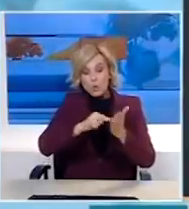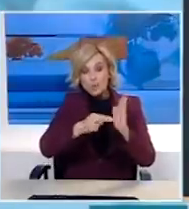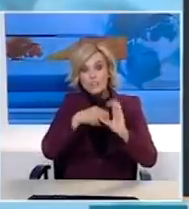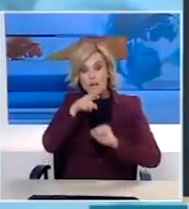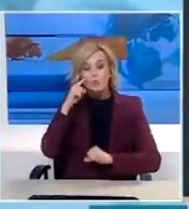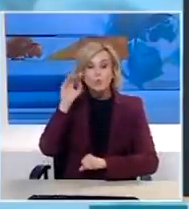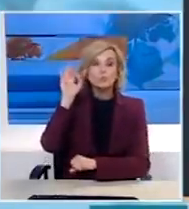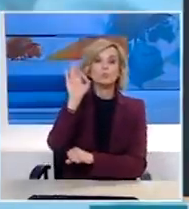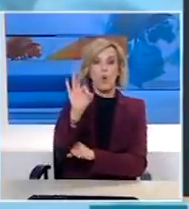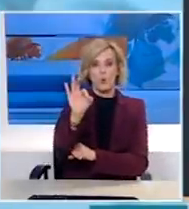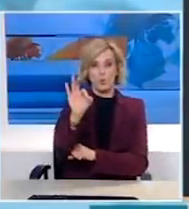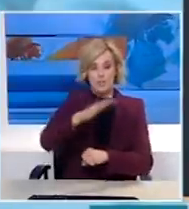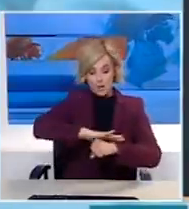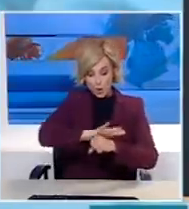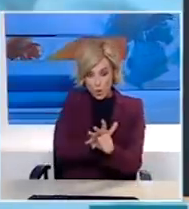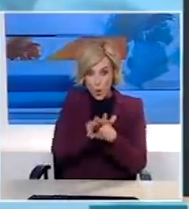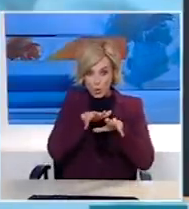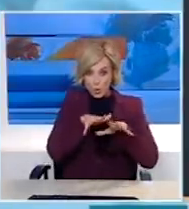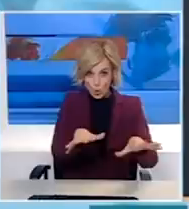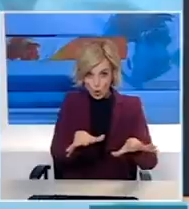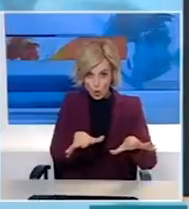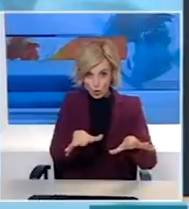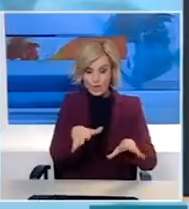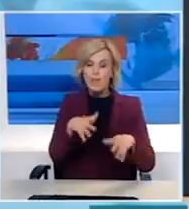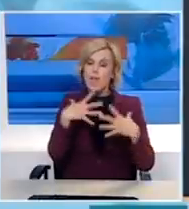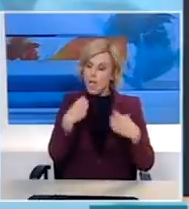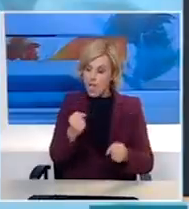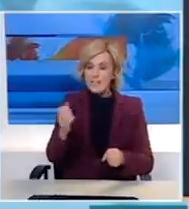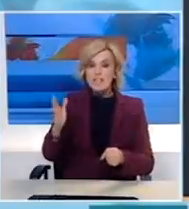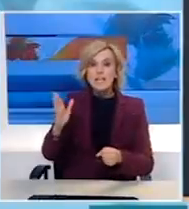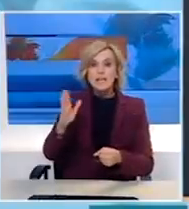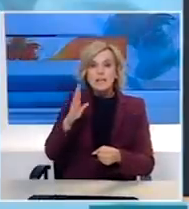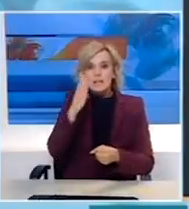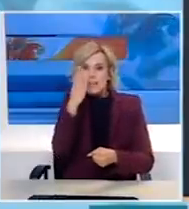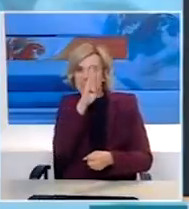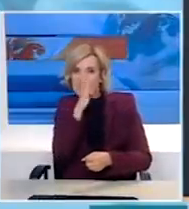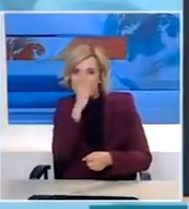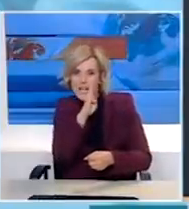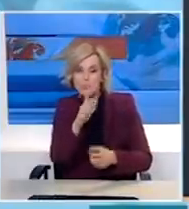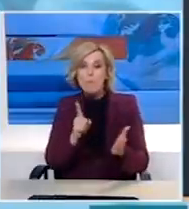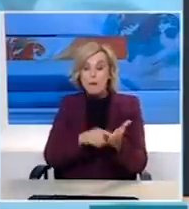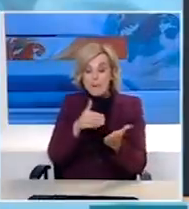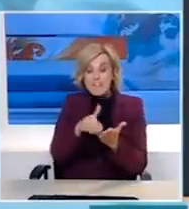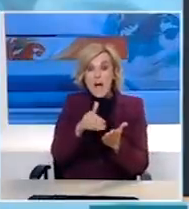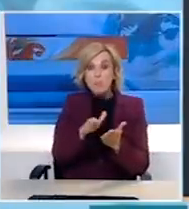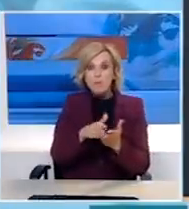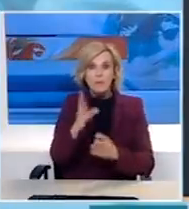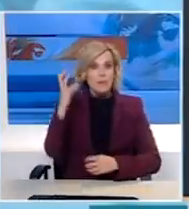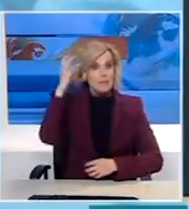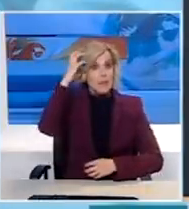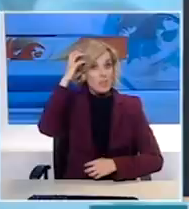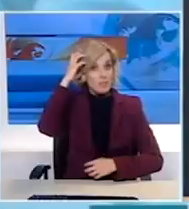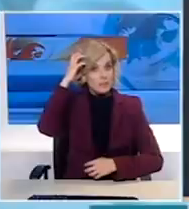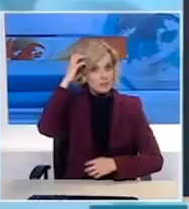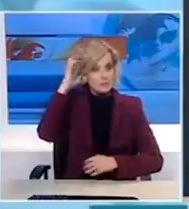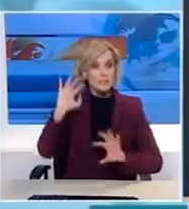στόχος μας. Ο ιός, πέραν των διχασμών που πάση θυσία πρέπει να αποφύγουμε, μας θυμίζει πως οι